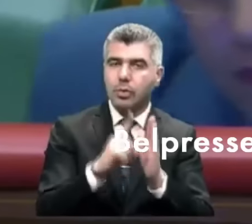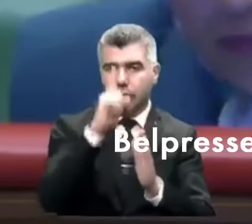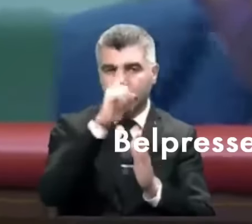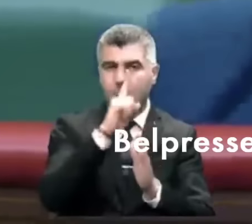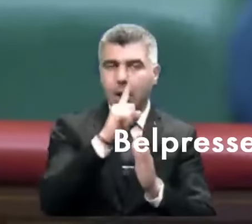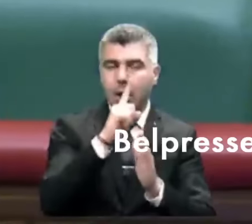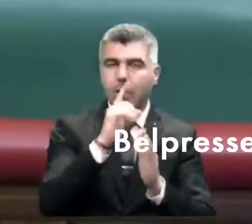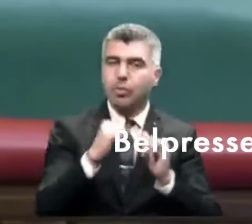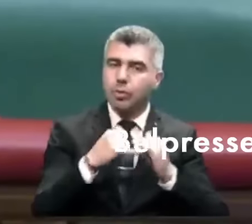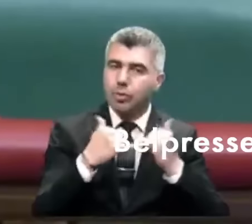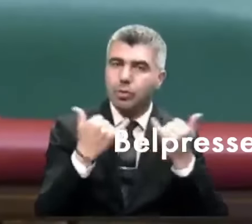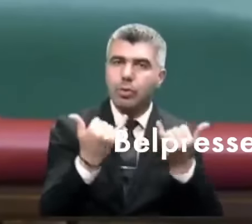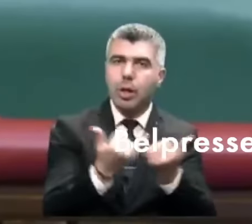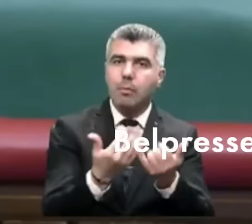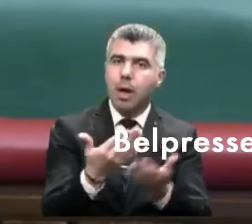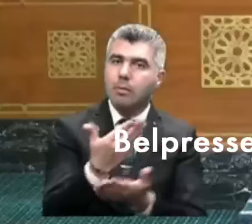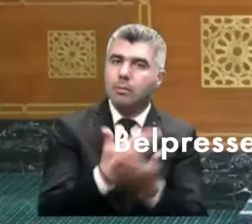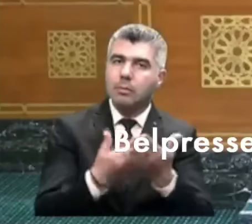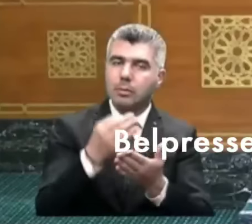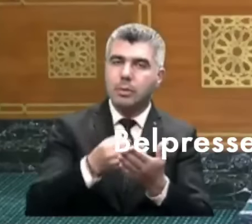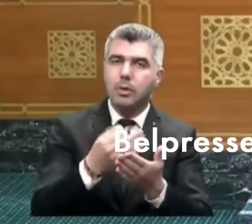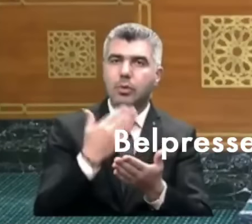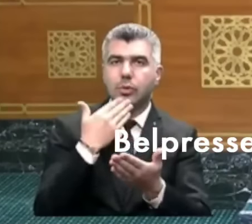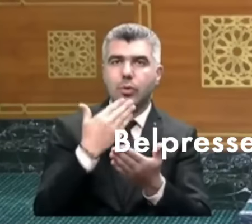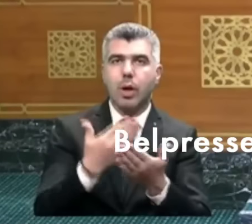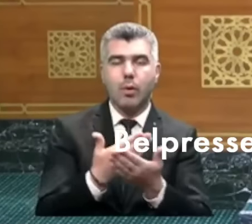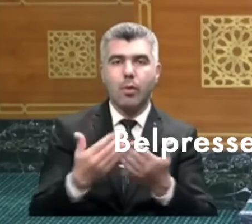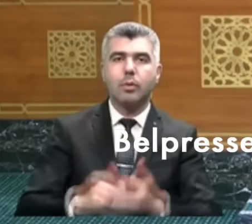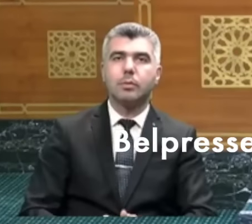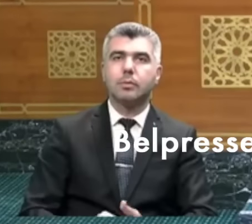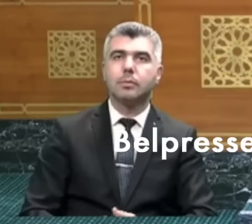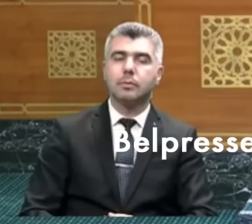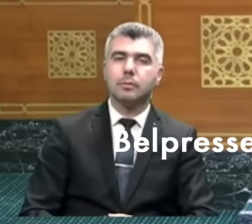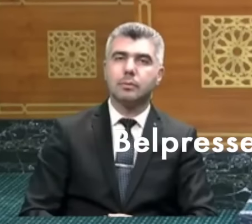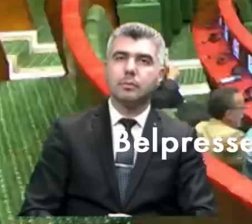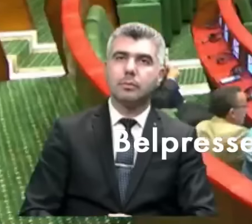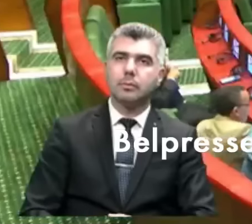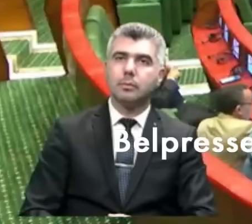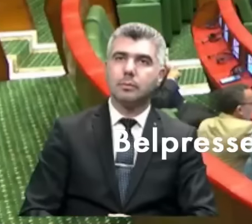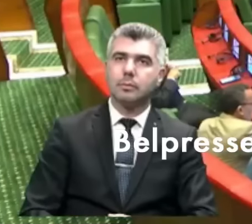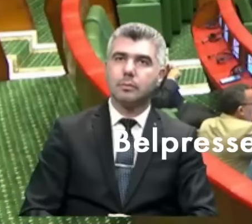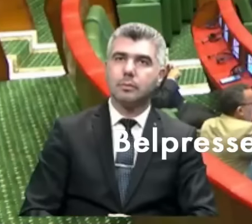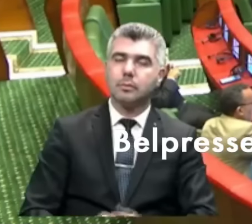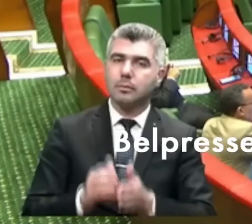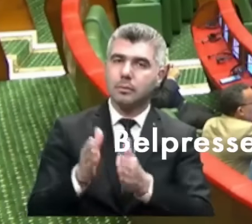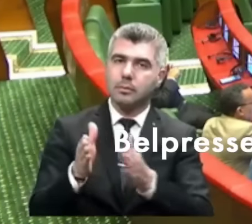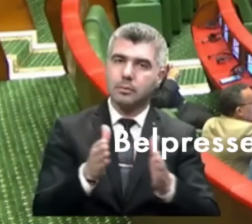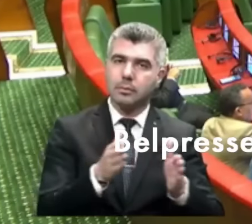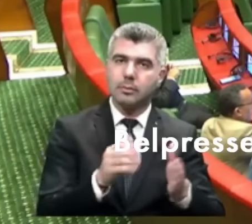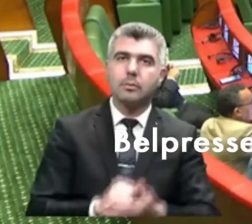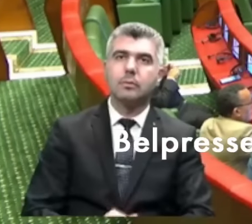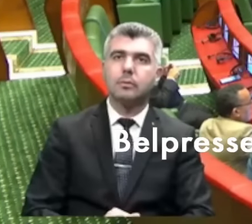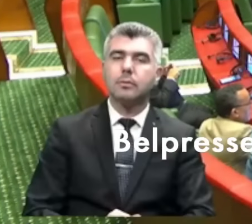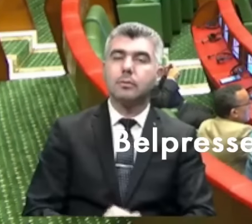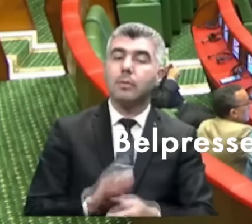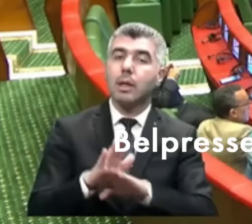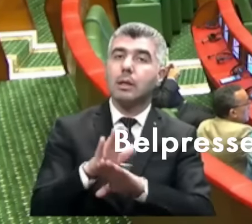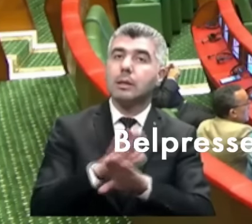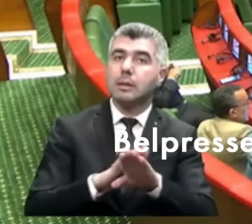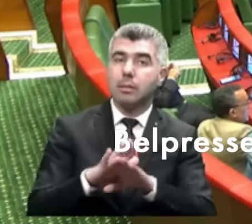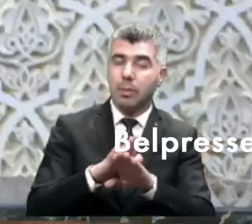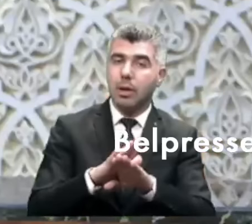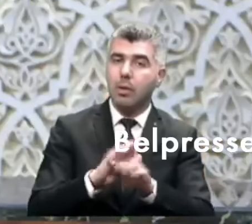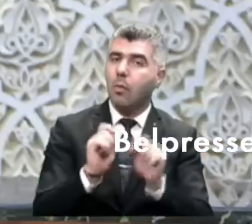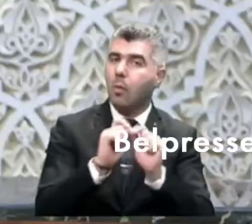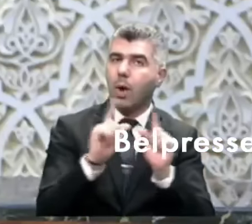ندوه الرؤساء غادي نحسم في هذا المشكل شكرا جزيلا سمحتي السيد الرئيس كنظن را وضحت بما فيه